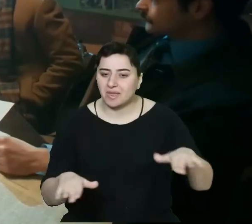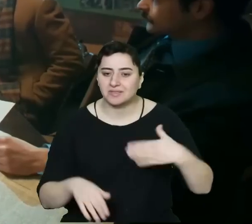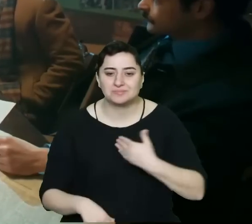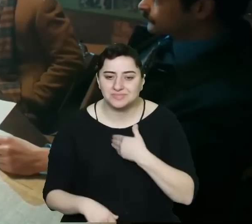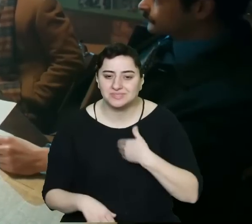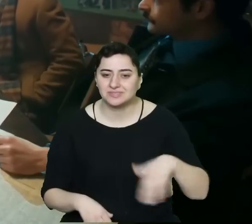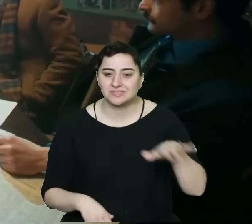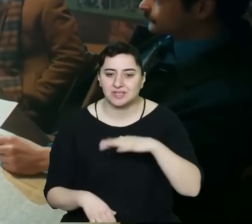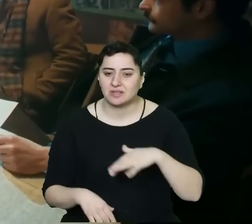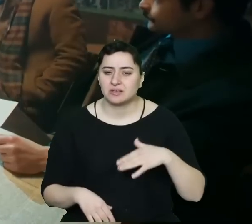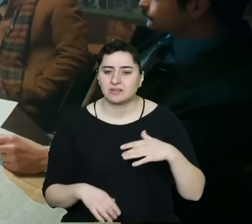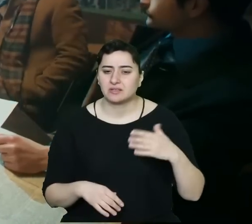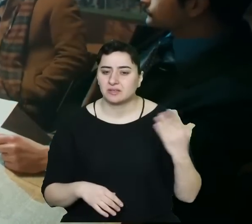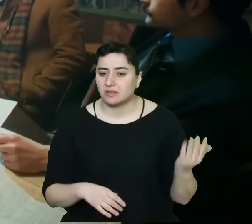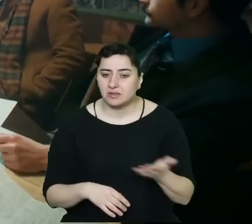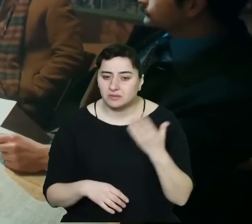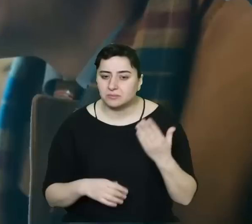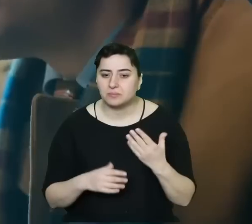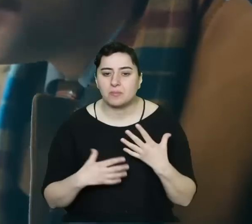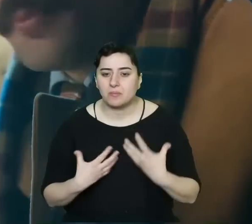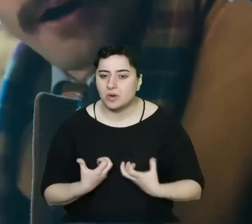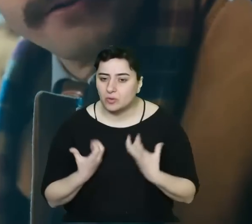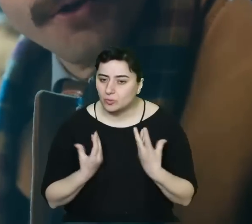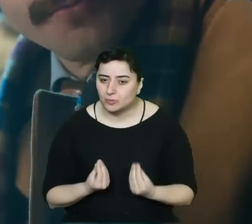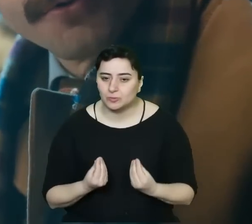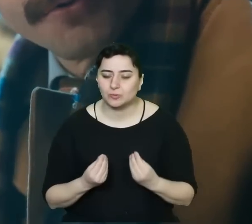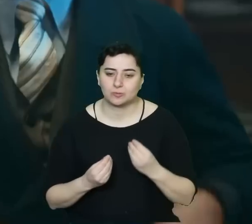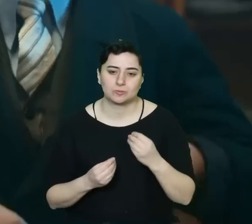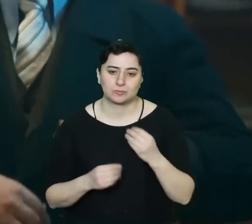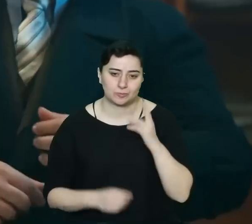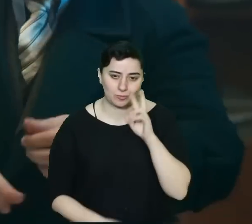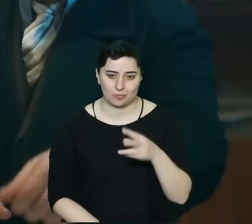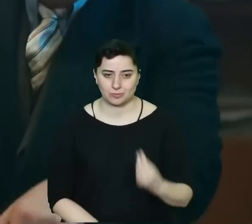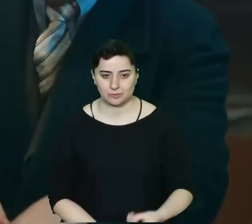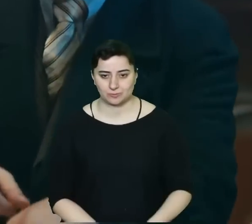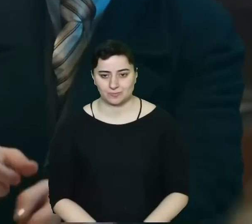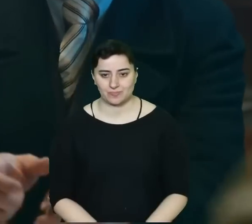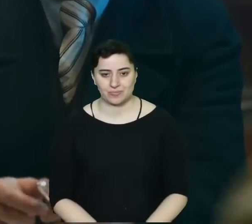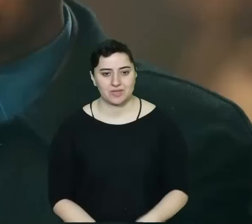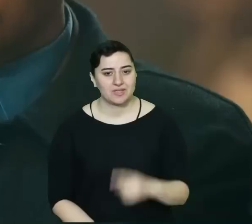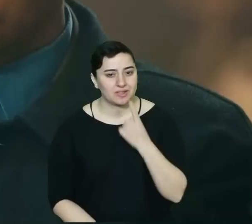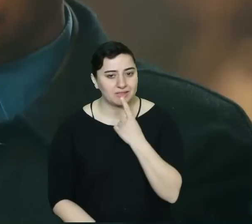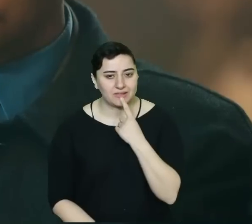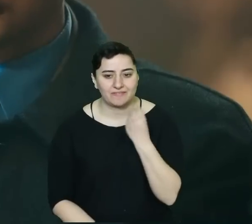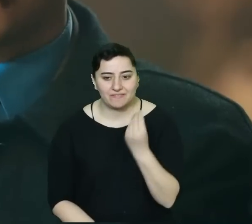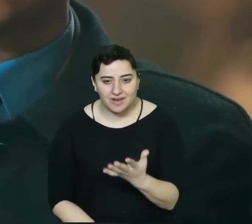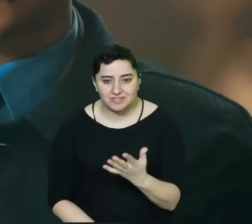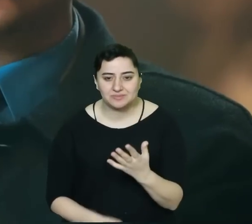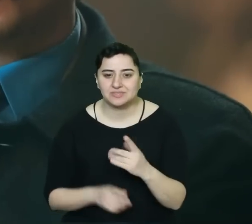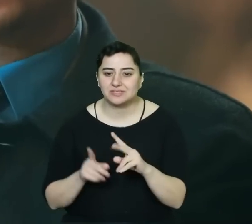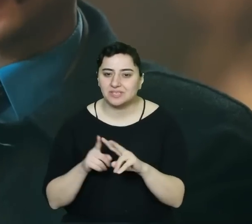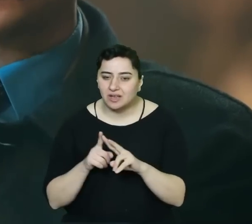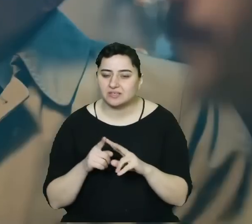biz ezeran-ı mesti mağrurum humarın görmüşüz. Dil verdiğimiz yare